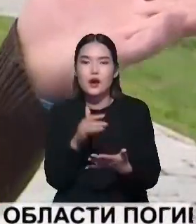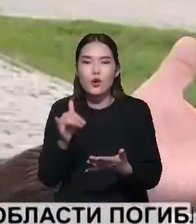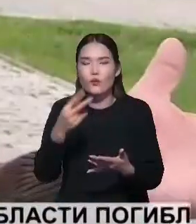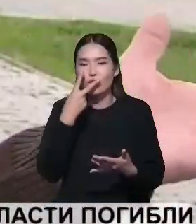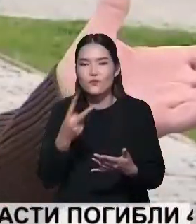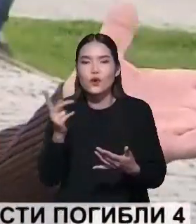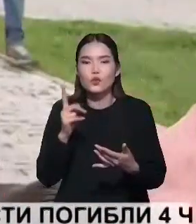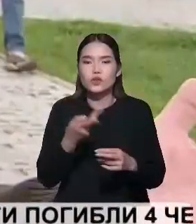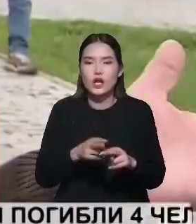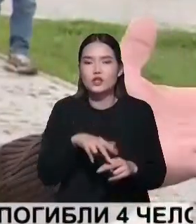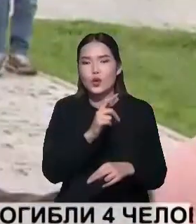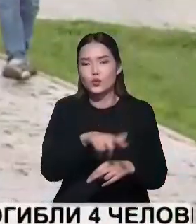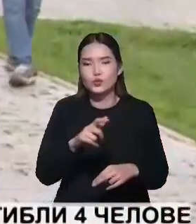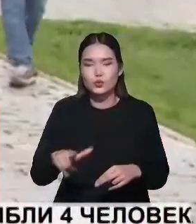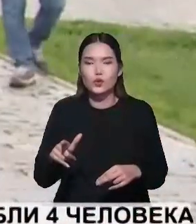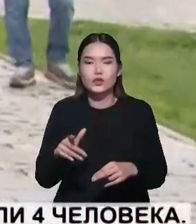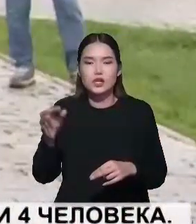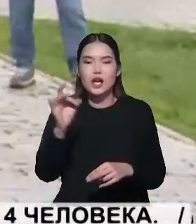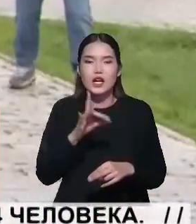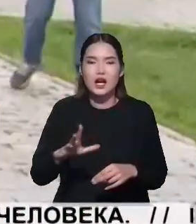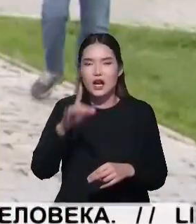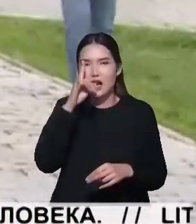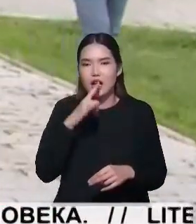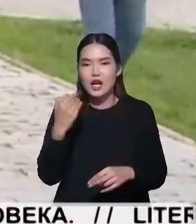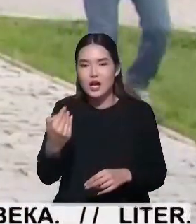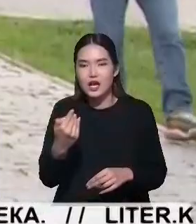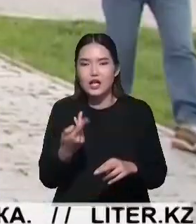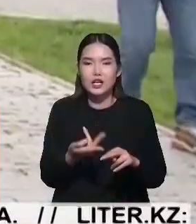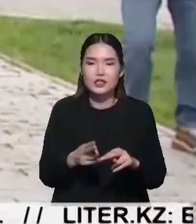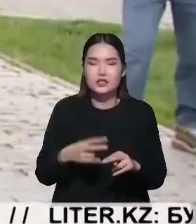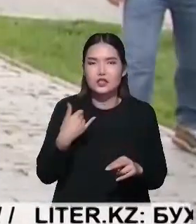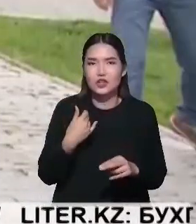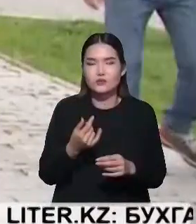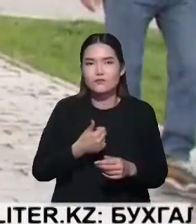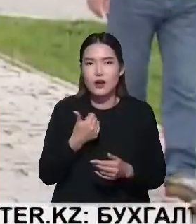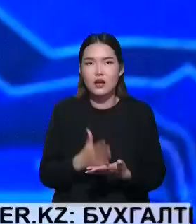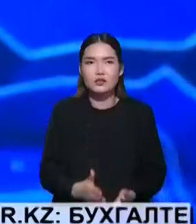они, люди Республики Казахстан. Вот это наша главная миссия.